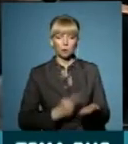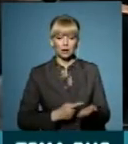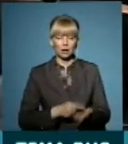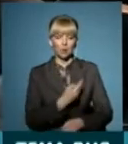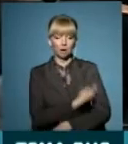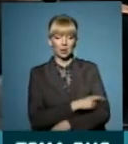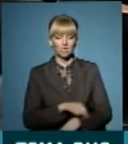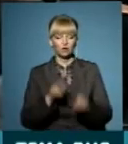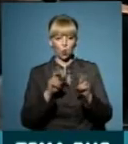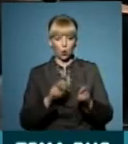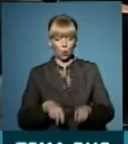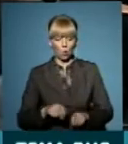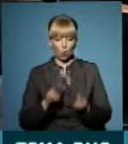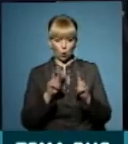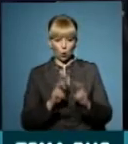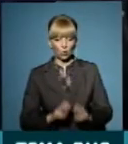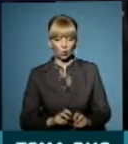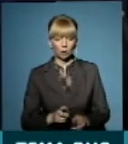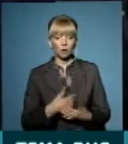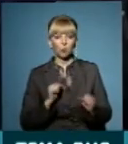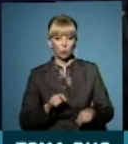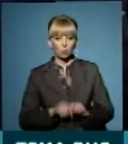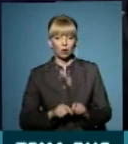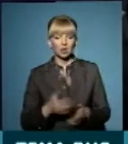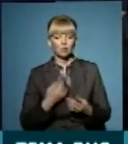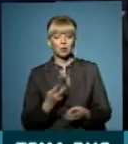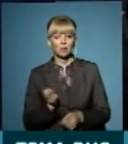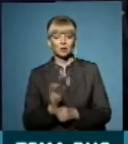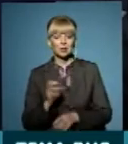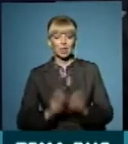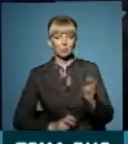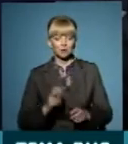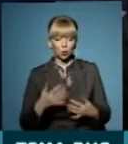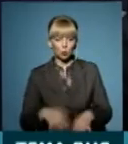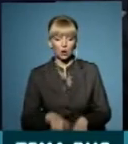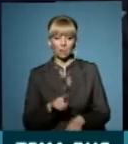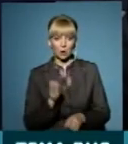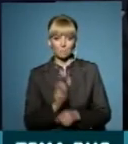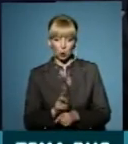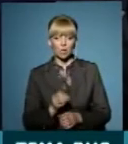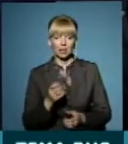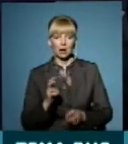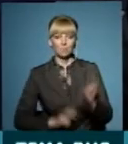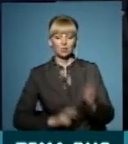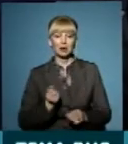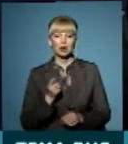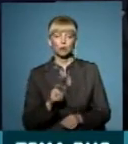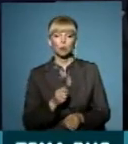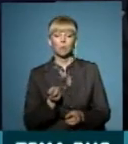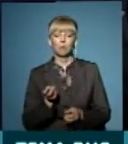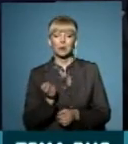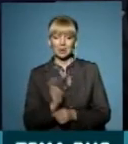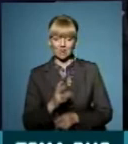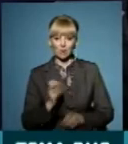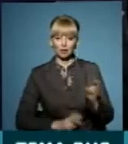медичного огляду? Ми можемо перевірити, але нам треба прийти на підприємство вже. А ви приходили на підприємство? Ну, для того, щоб прийти на